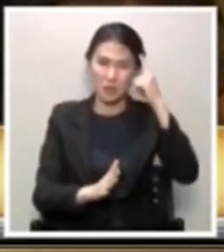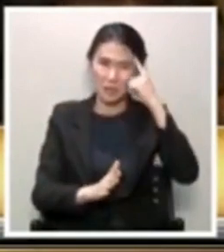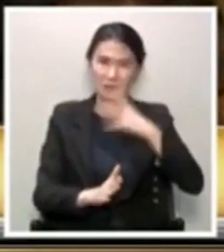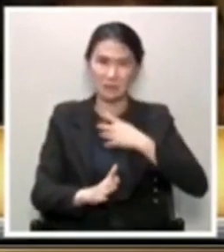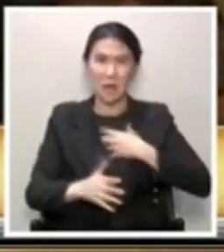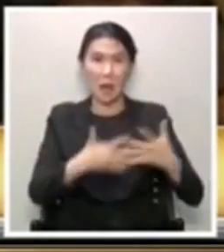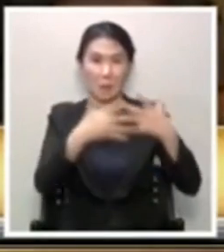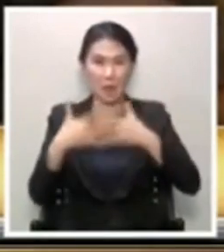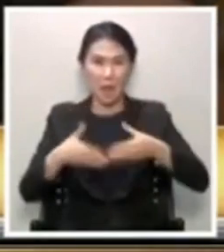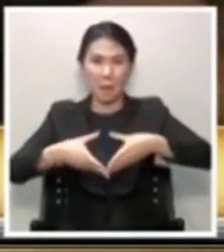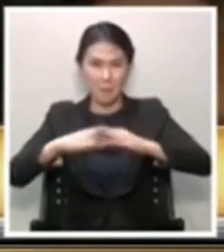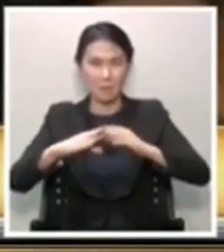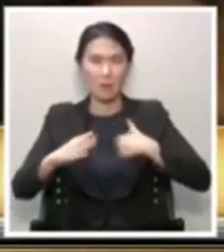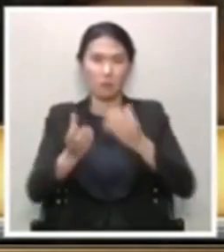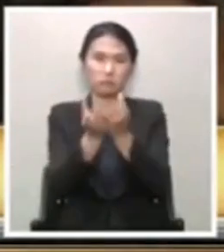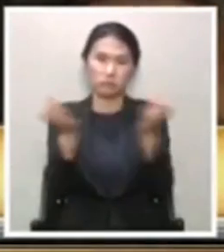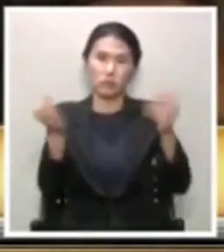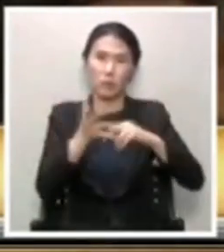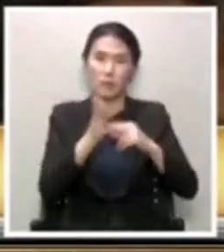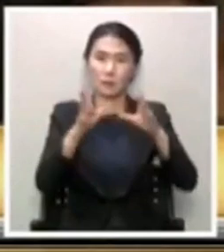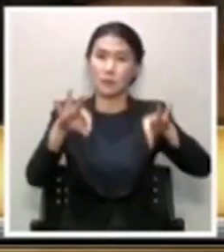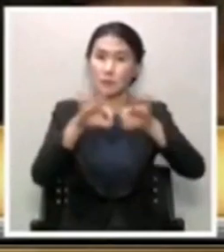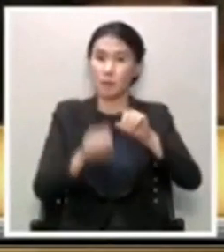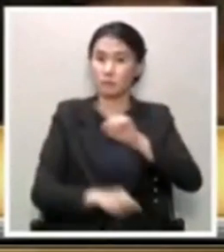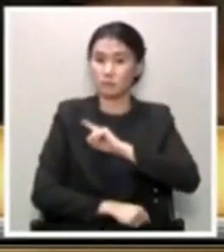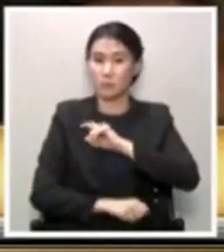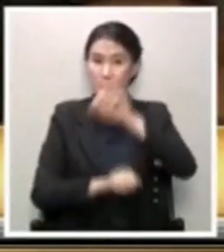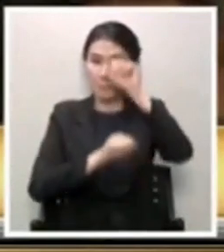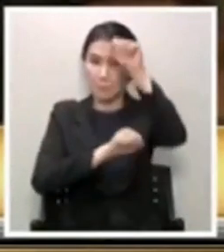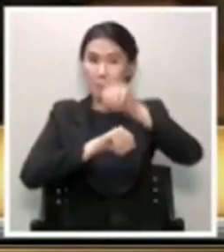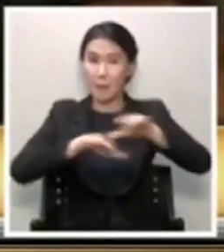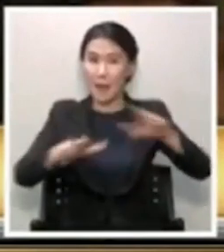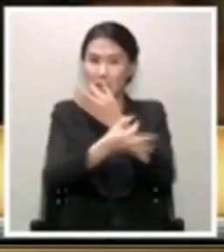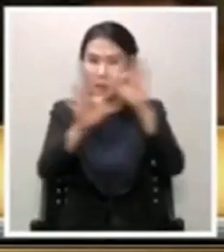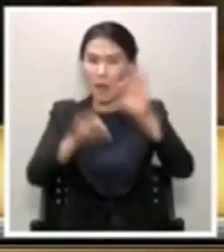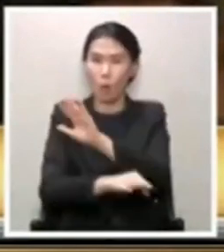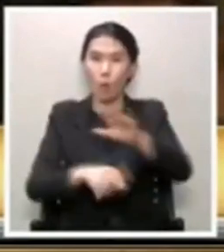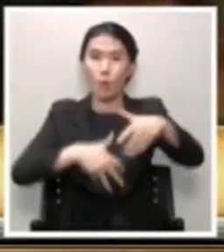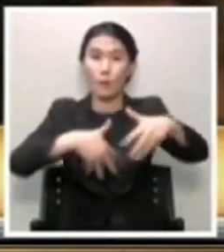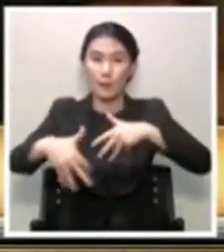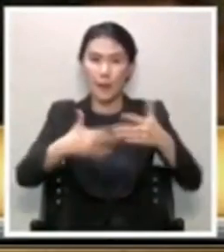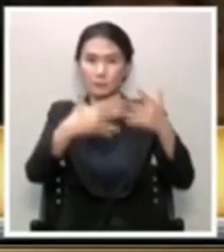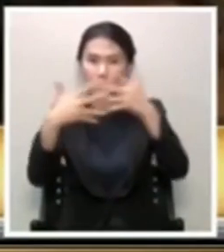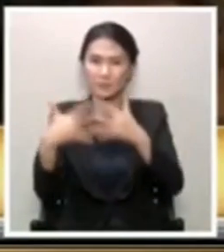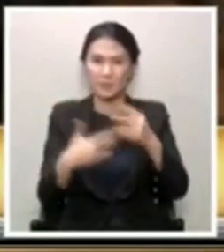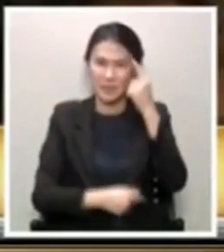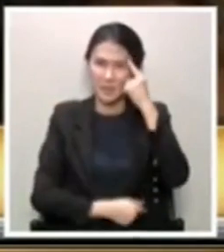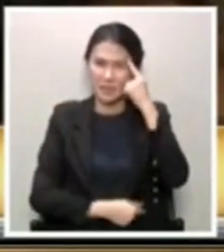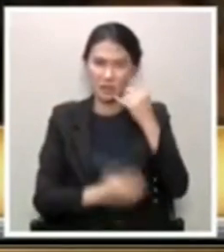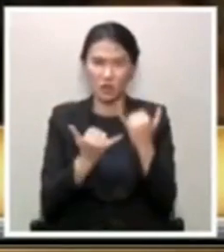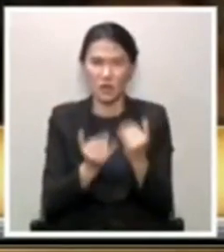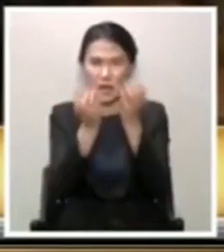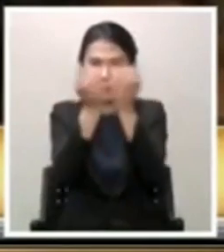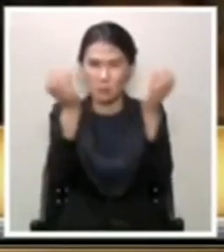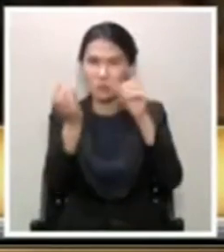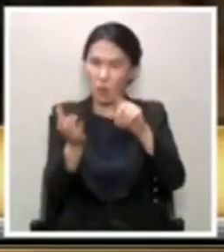าแล้วก็เขียนรัฐธรรมนูญสหรัฐอเมริกาเป็นผู้มีบทบาทสําคัญในการเขียนคําประกาศอิสรภาพของสหรัฐอเมริกาโทมัสเจฟเฟอร์สันเนี่ยเห็นนะครับว่ารัฐธรรมนูญมันต้องแก้ให้